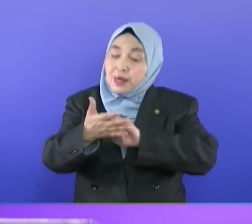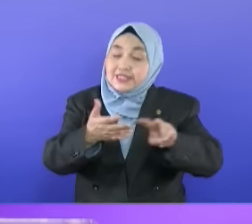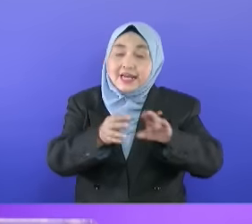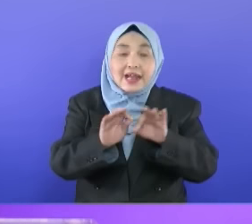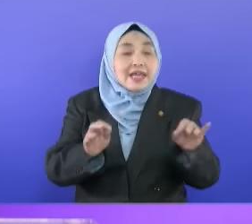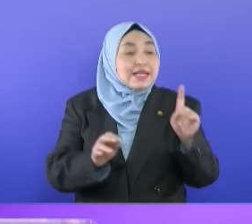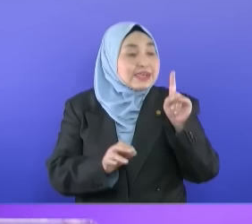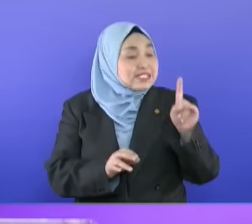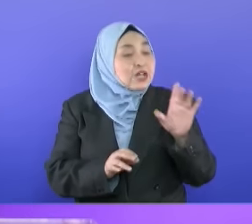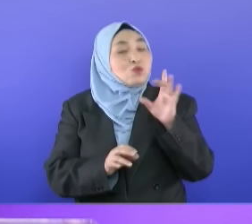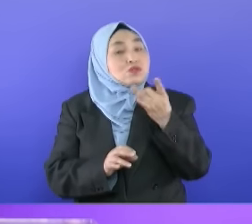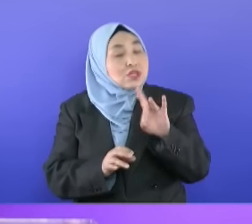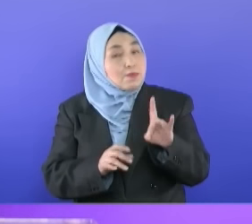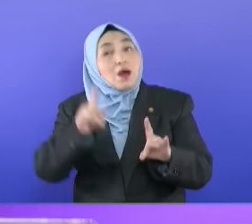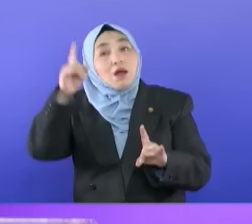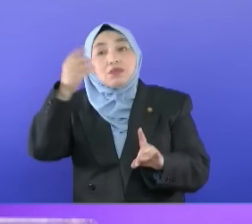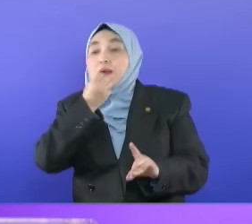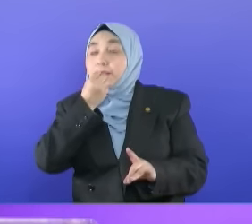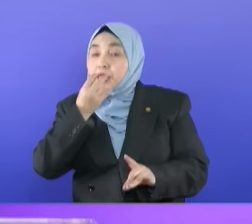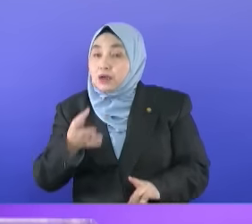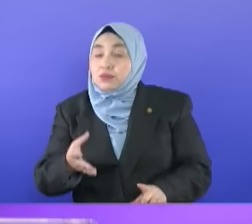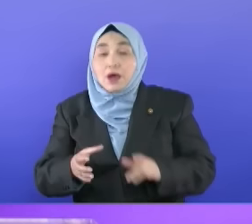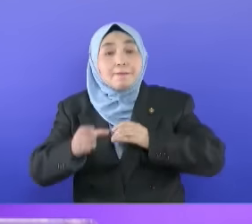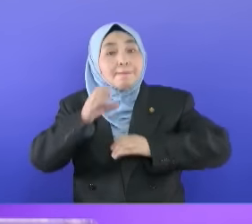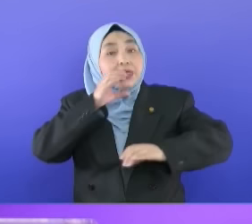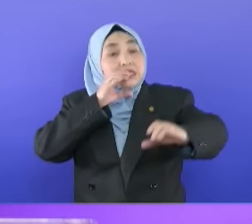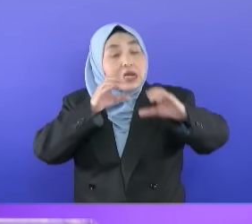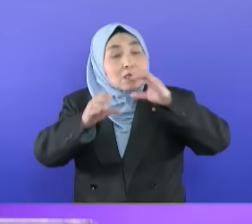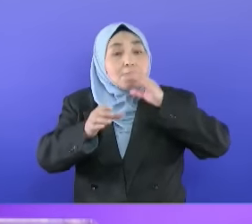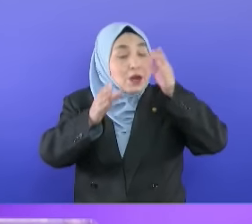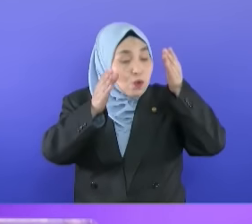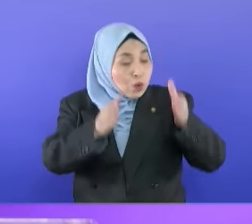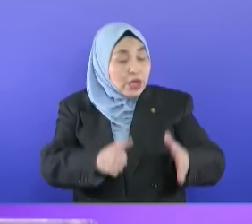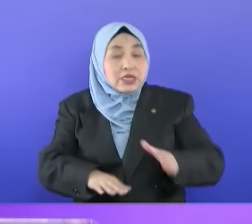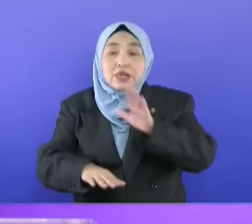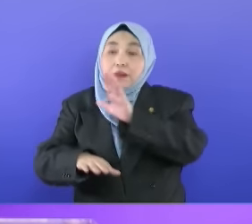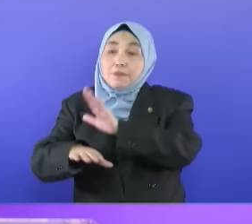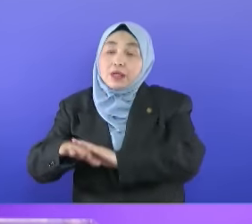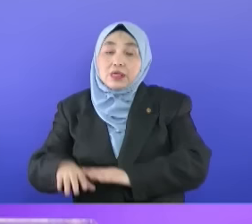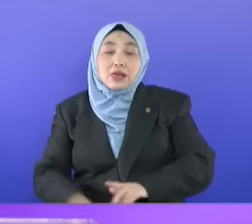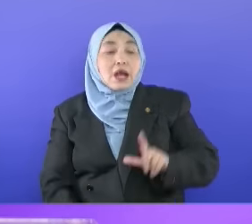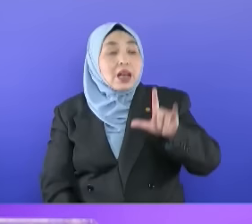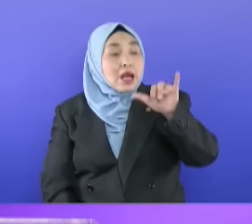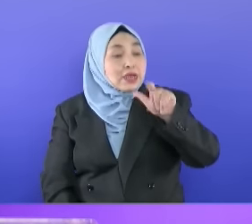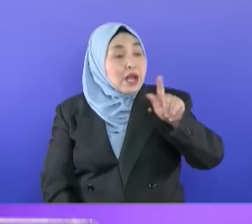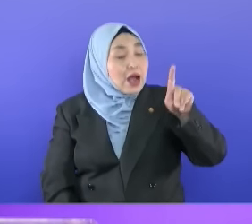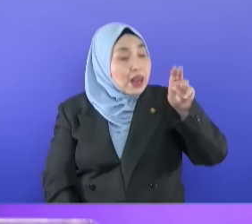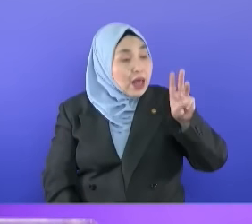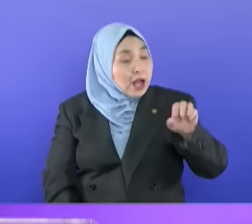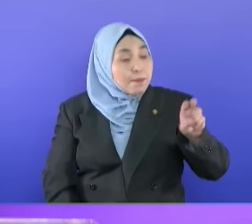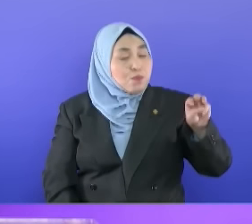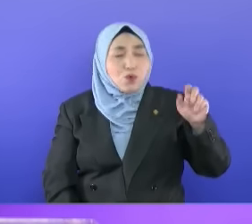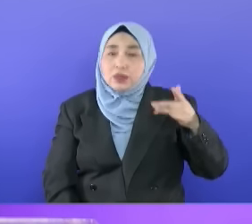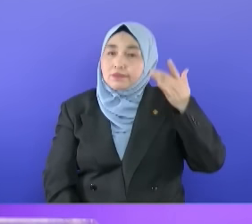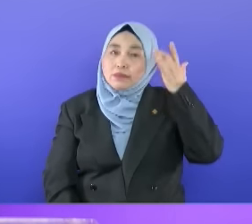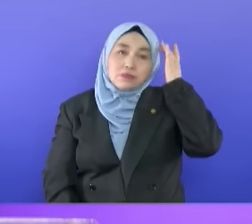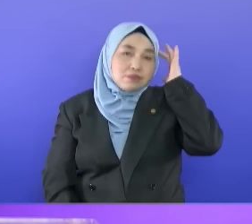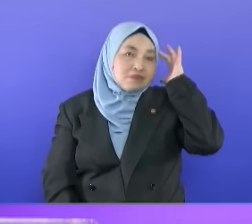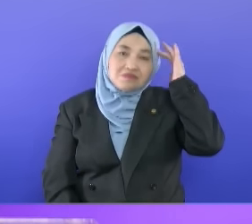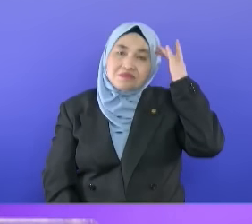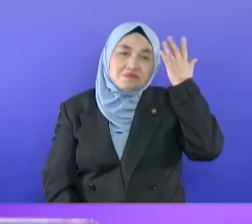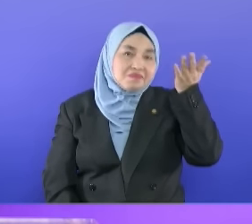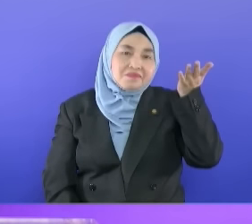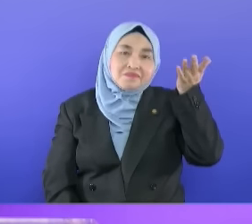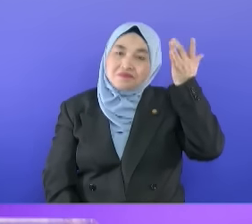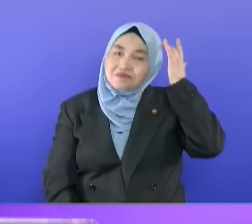18 Allah menyatakan tentang percakapan orang-orang yang digelar sebagai layak lamun misalnya yang tidak mengetahui ya tidak